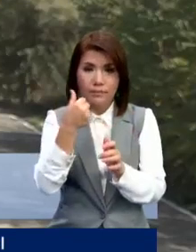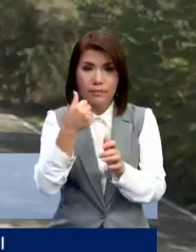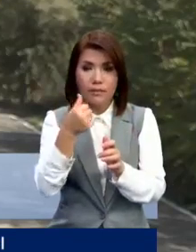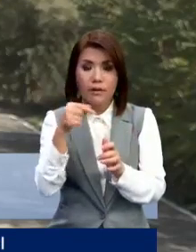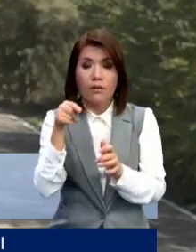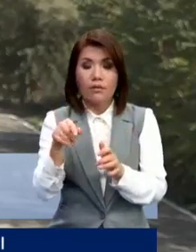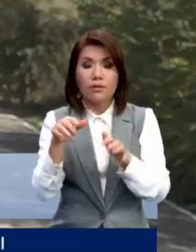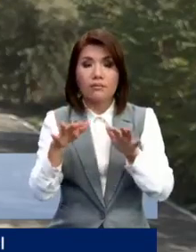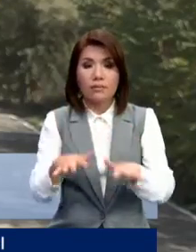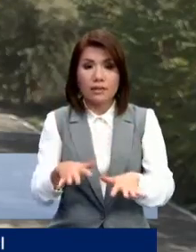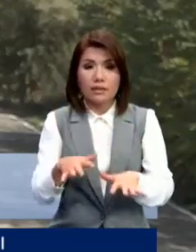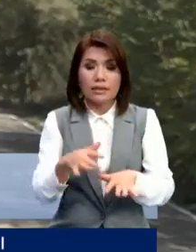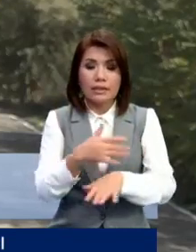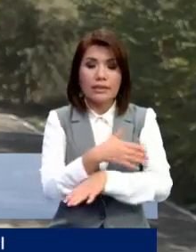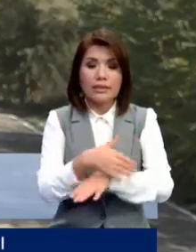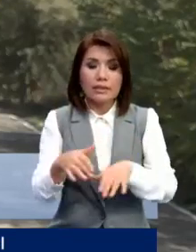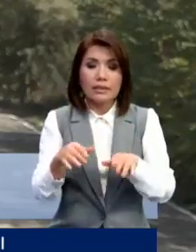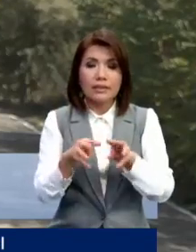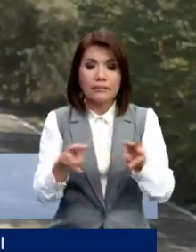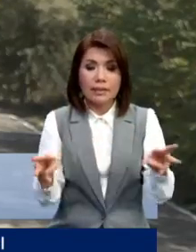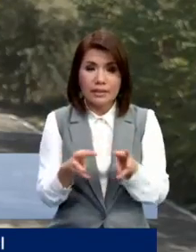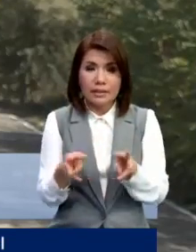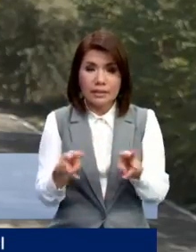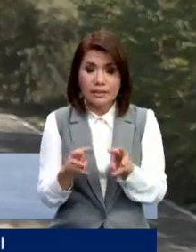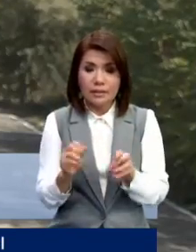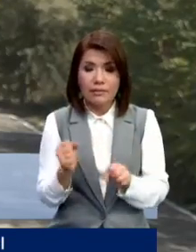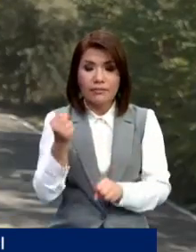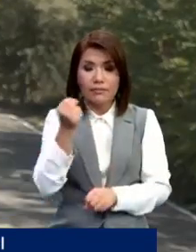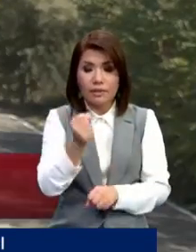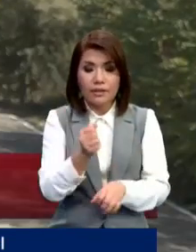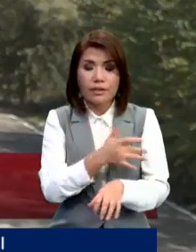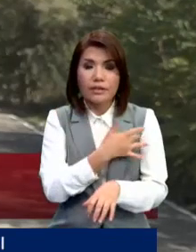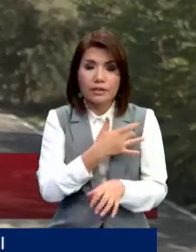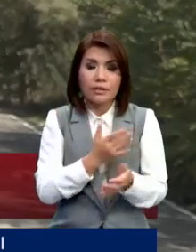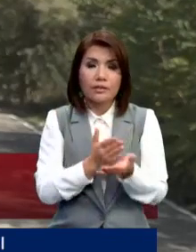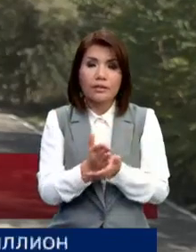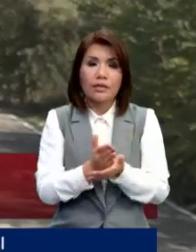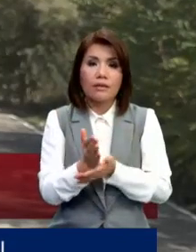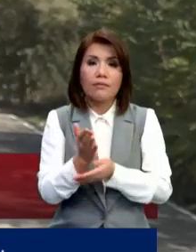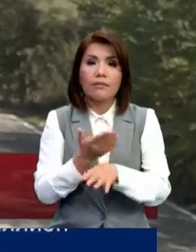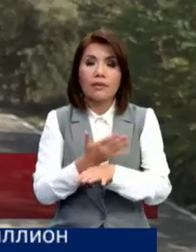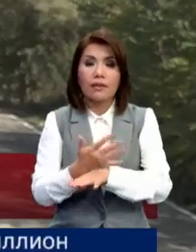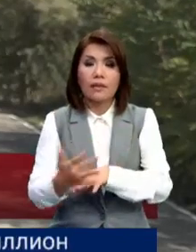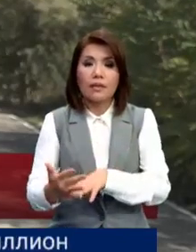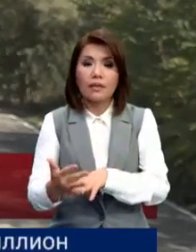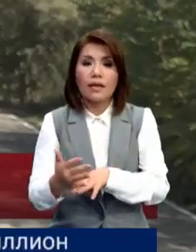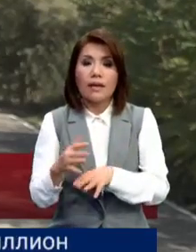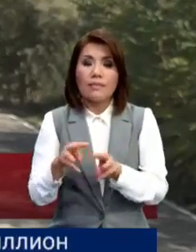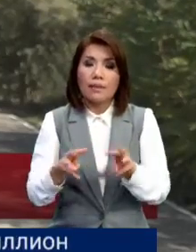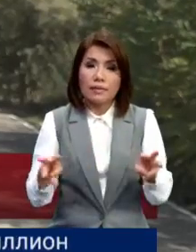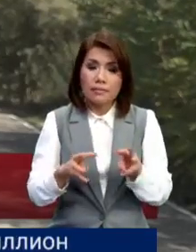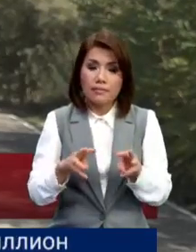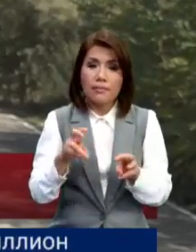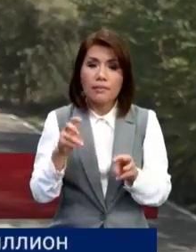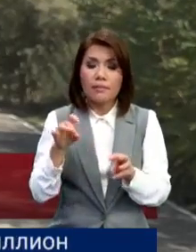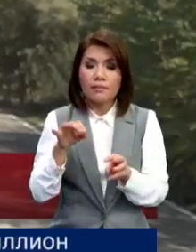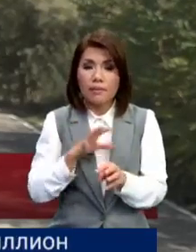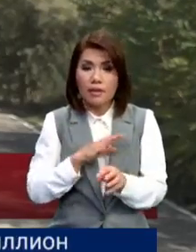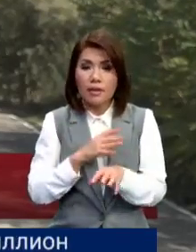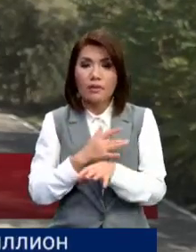осы сыртқы істер министрлігі болды, жұмыс атқарғаны, одан алдын жа премьер-министр болды, одан